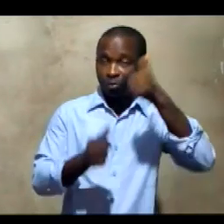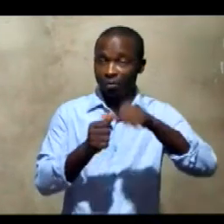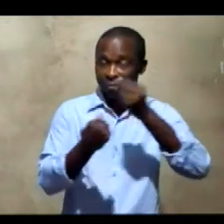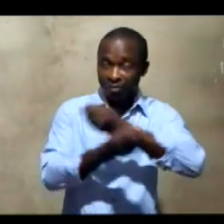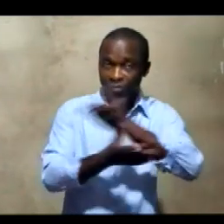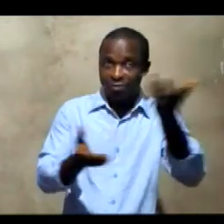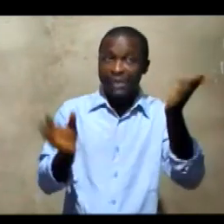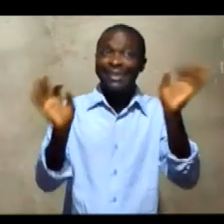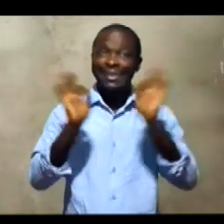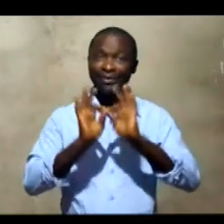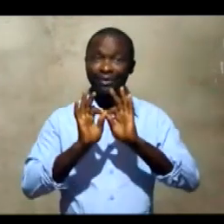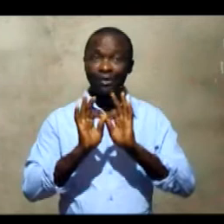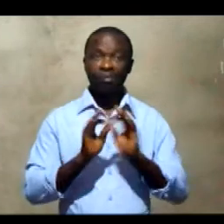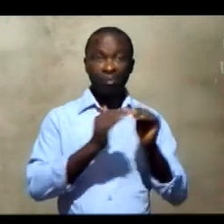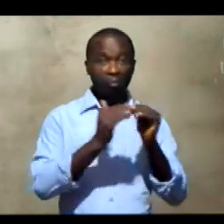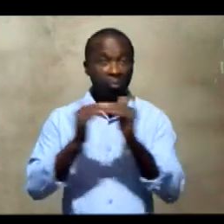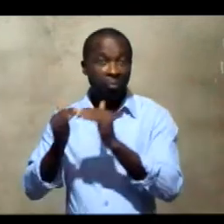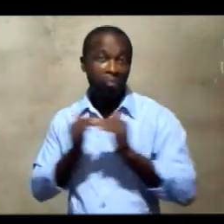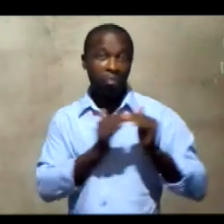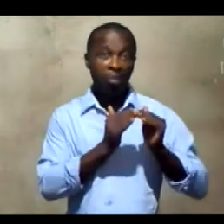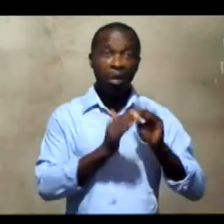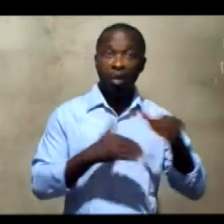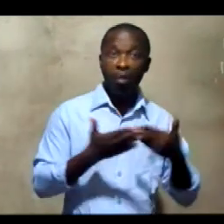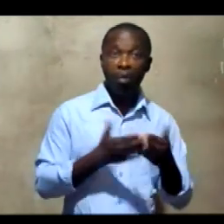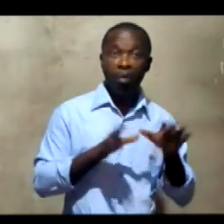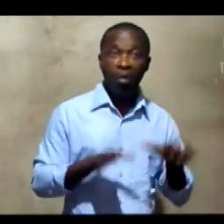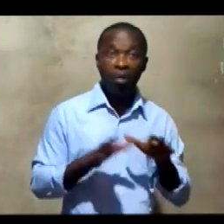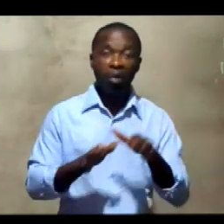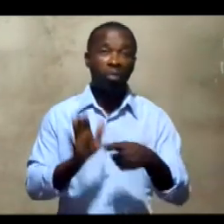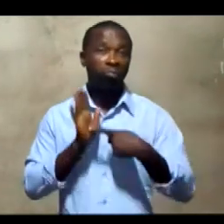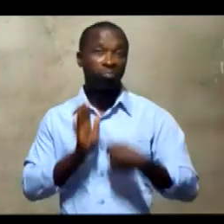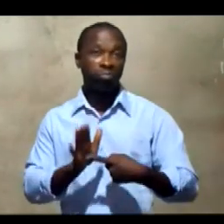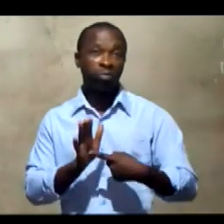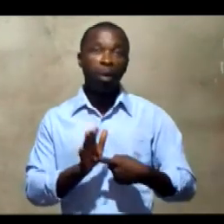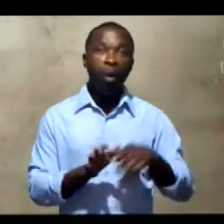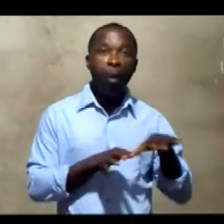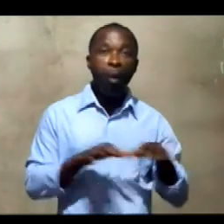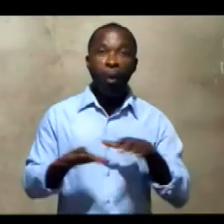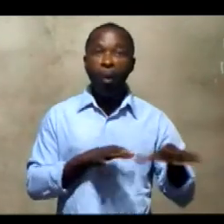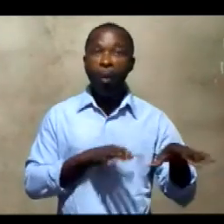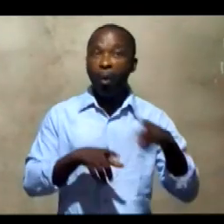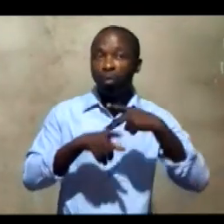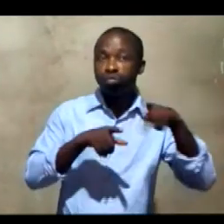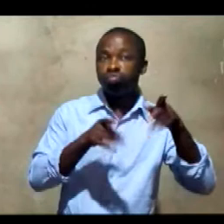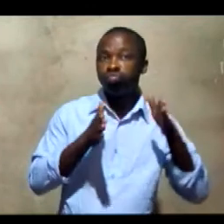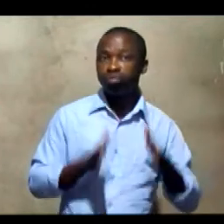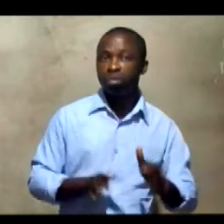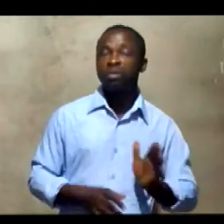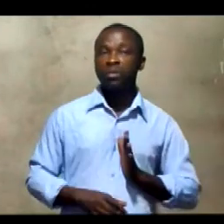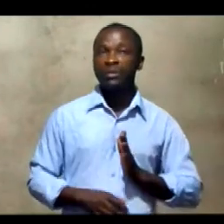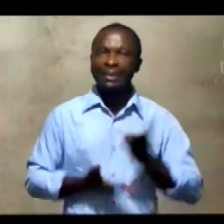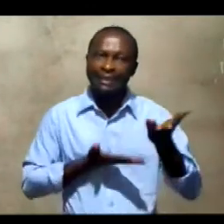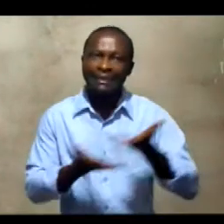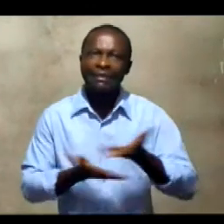l'indépendance, l'impartialité, l'intégrité, la transparence, l'efficacité, le professionnalisme et surtout le sens du service.